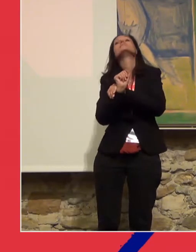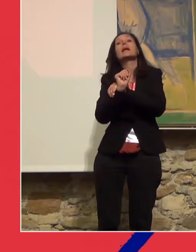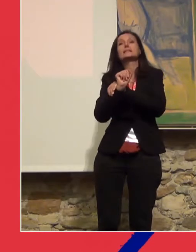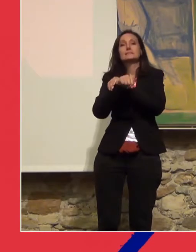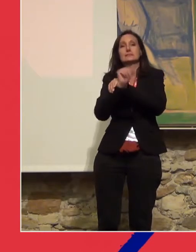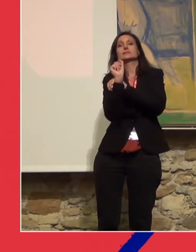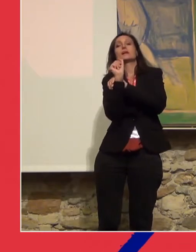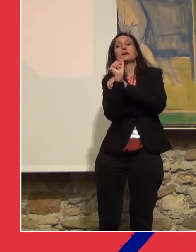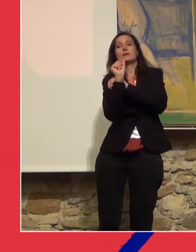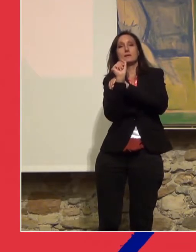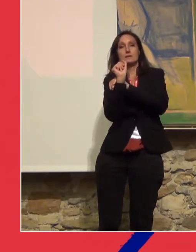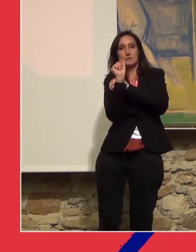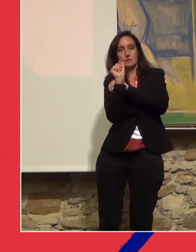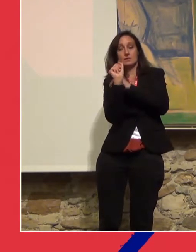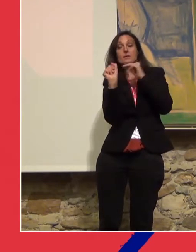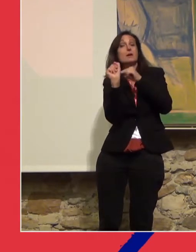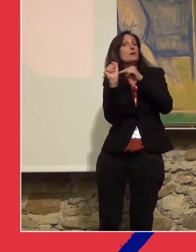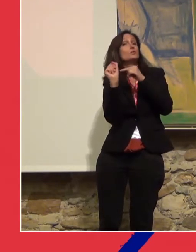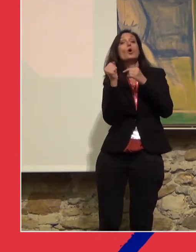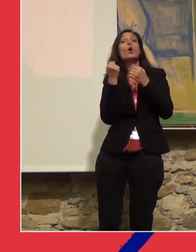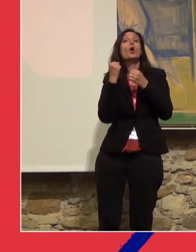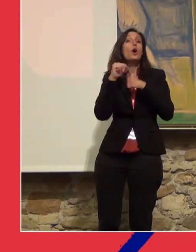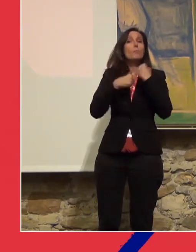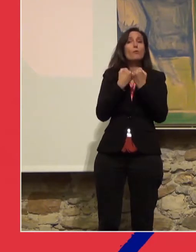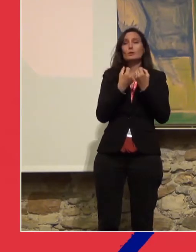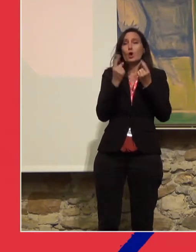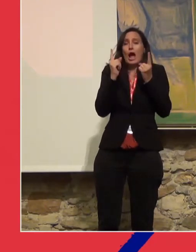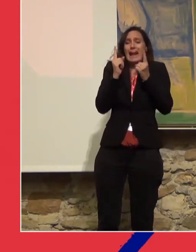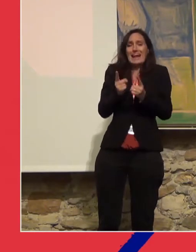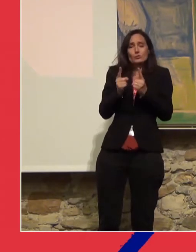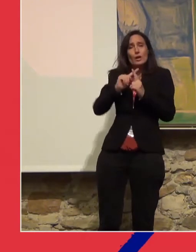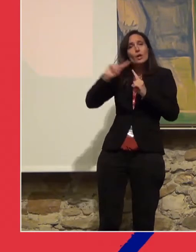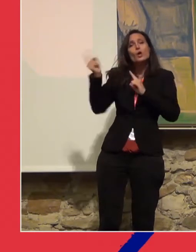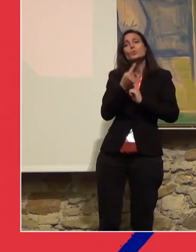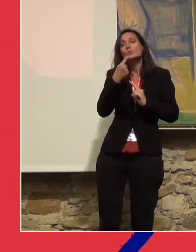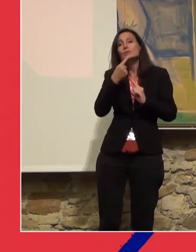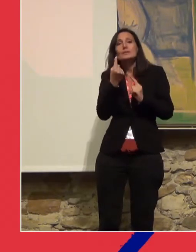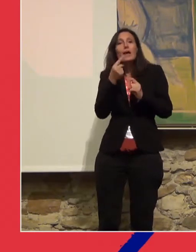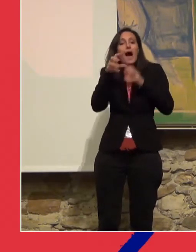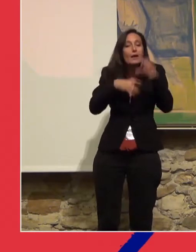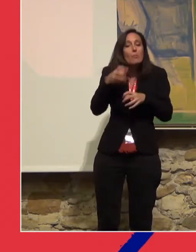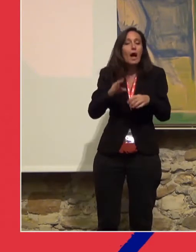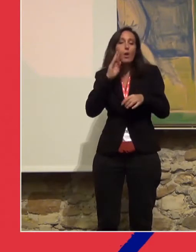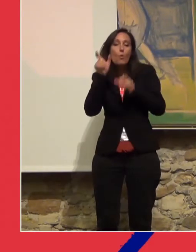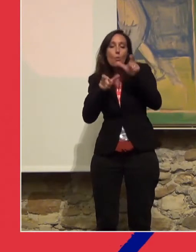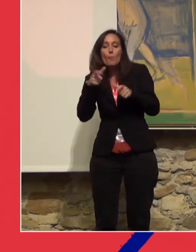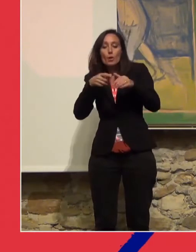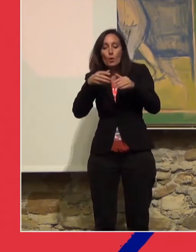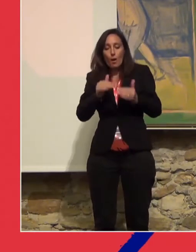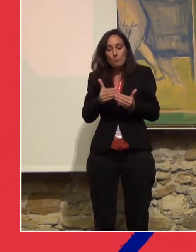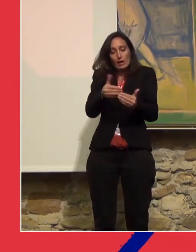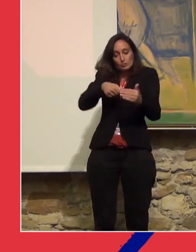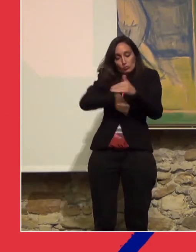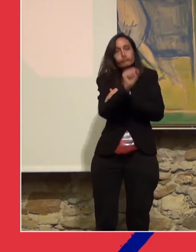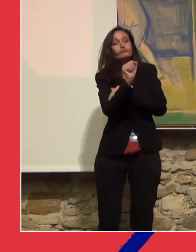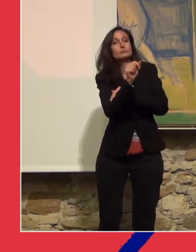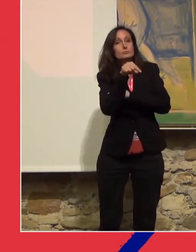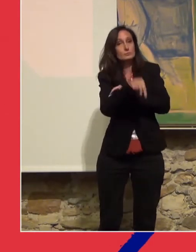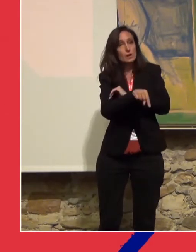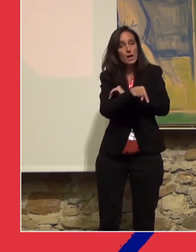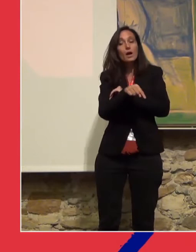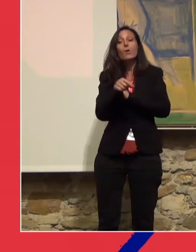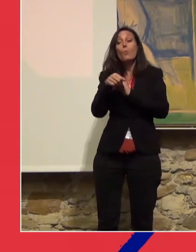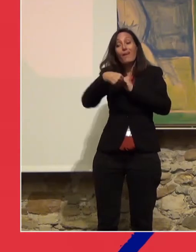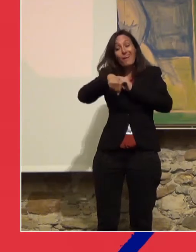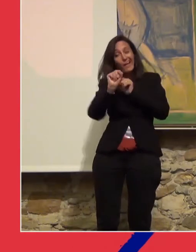movimento innato in tutti i mammiferi quando vengono alla luce si chiama speranza. Ogni atto